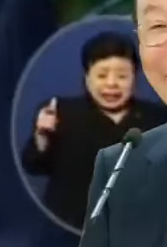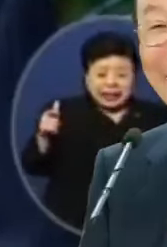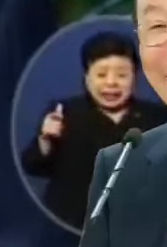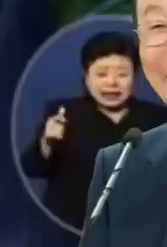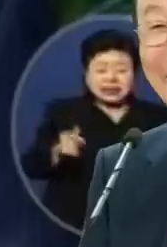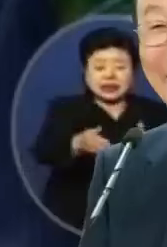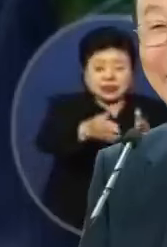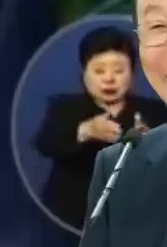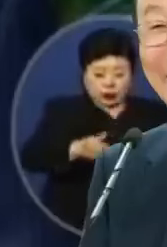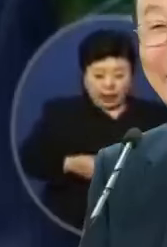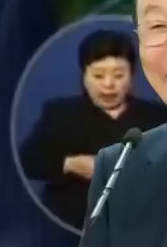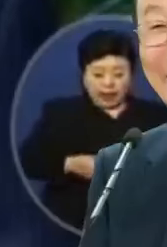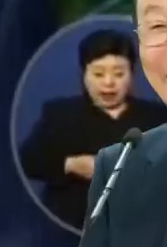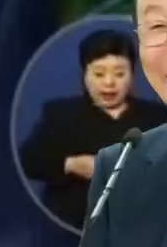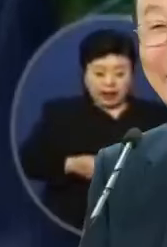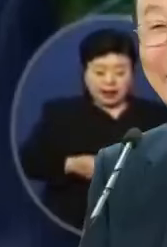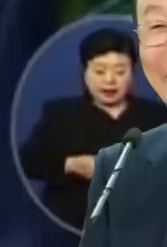그를 통해서